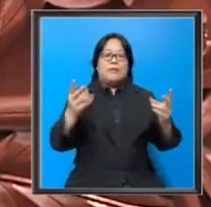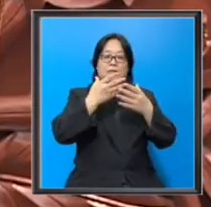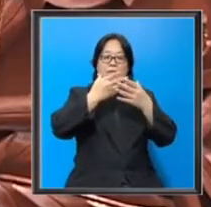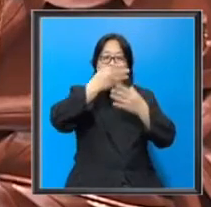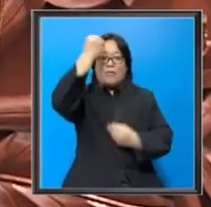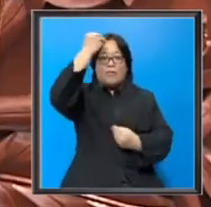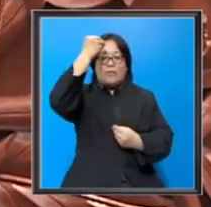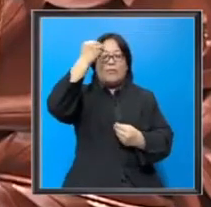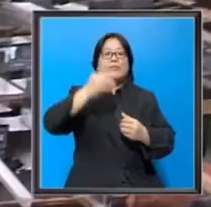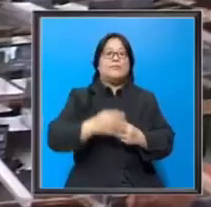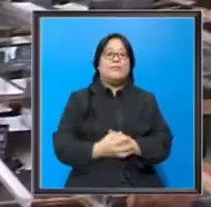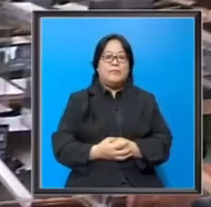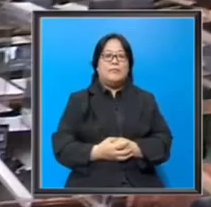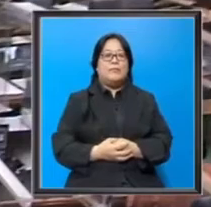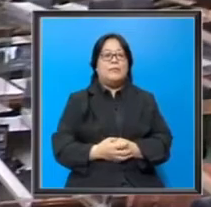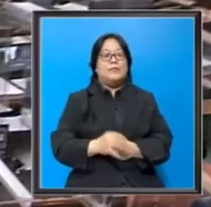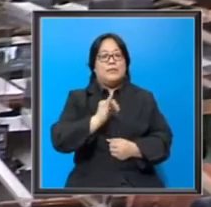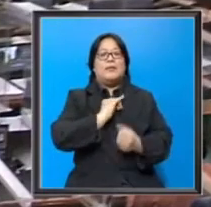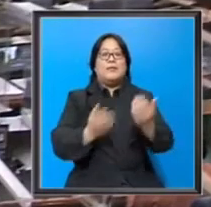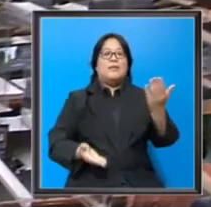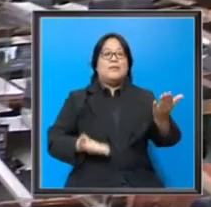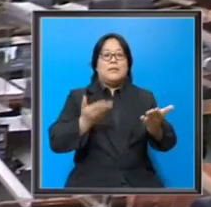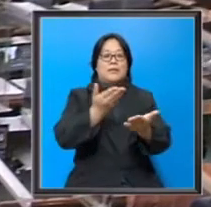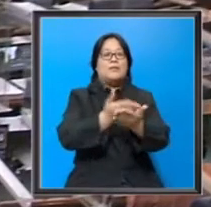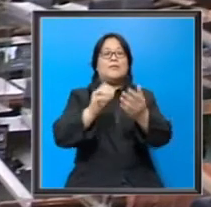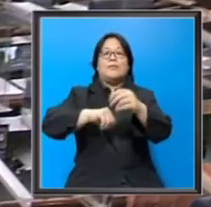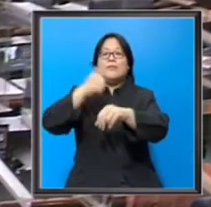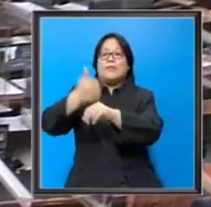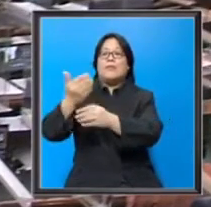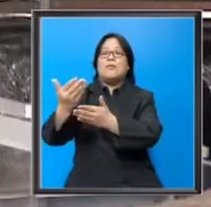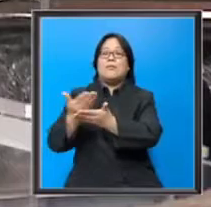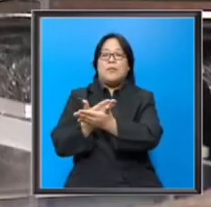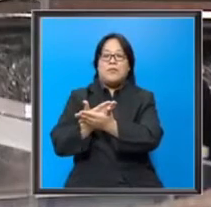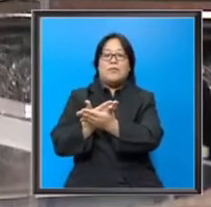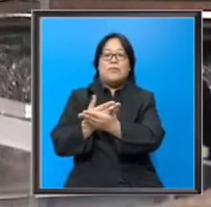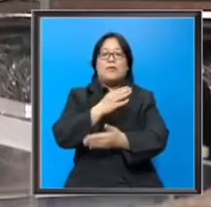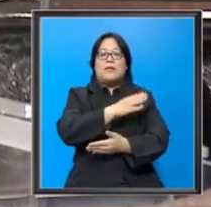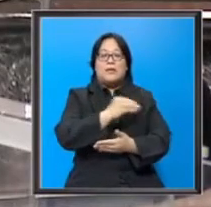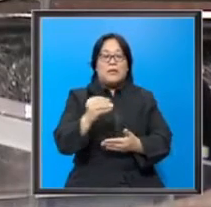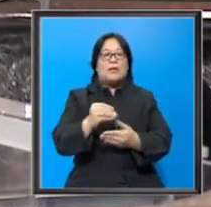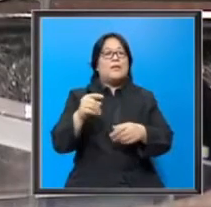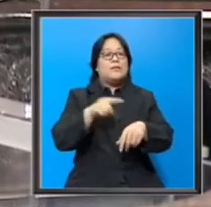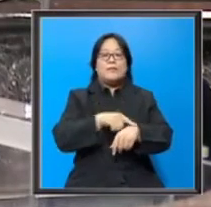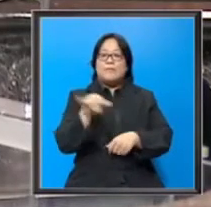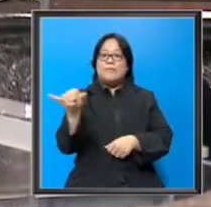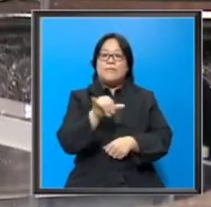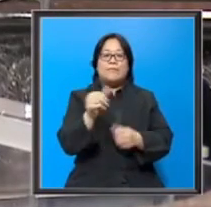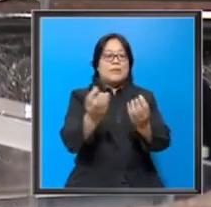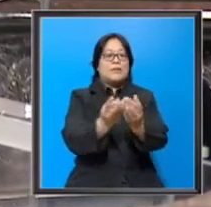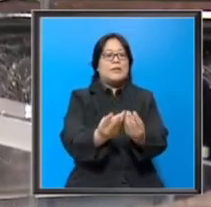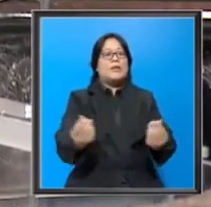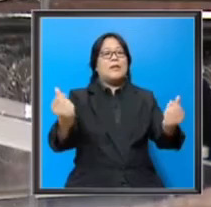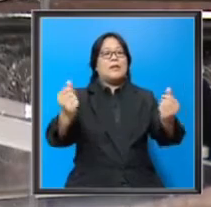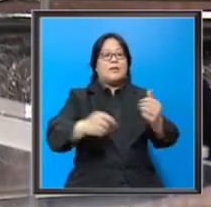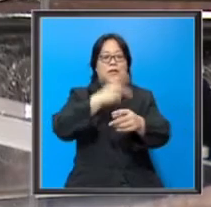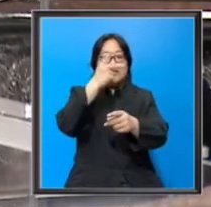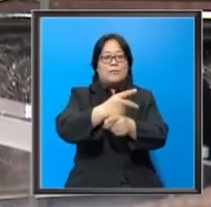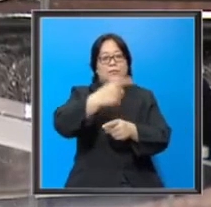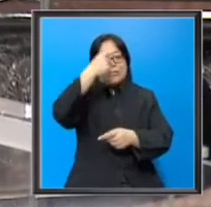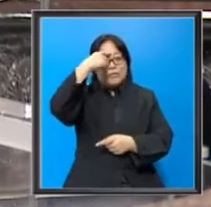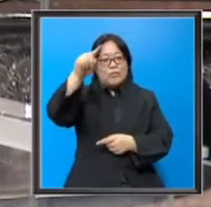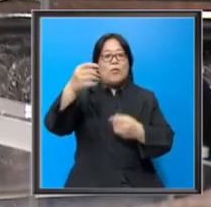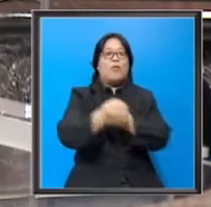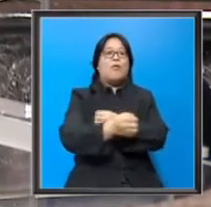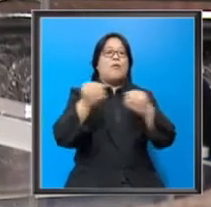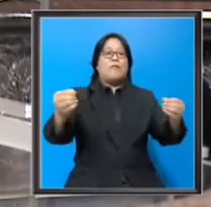dengan izin dan acuan pengungsi syaddaqah supaya dibina bau Dandi nyoba sekali editan Oh ya diri zopfan